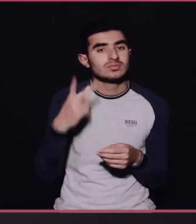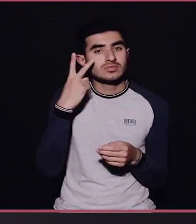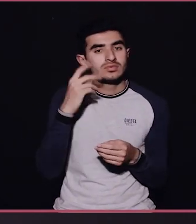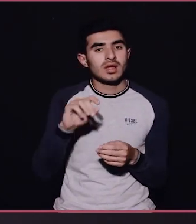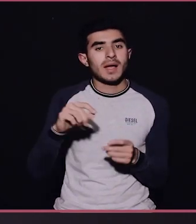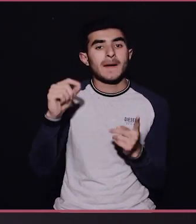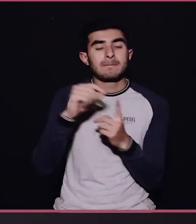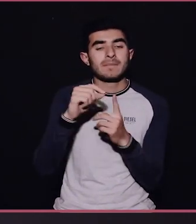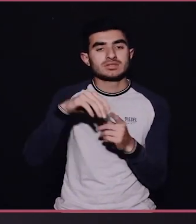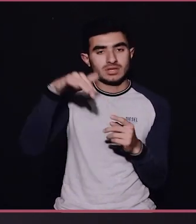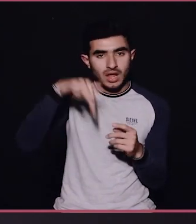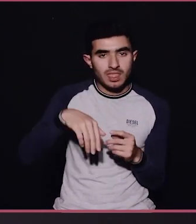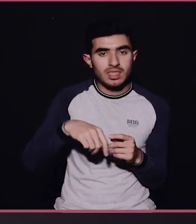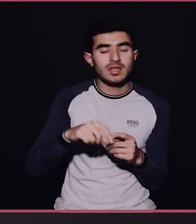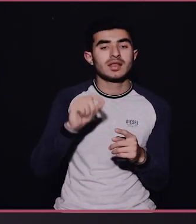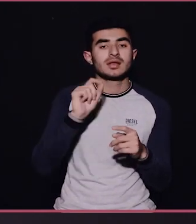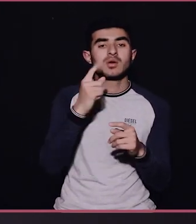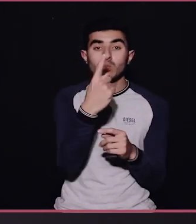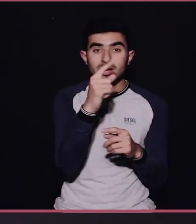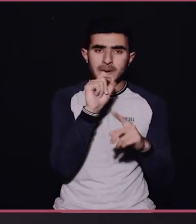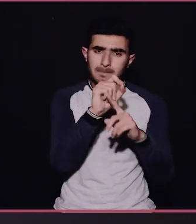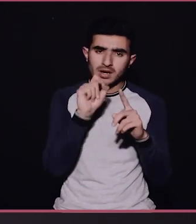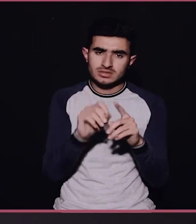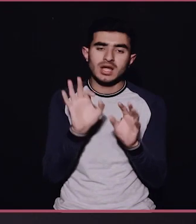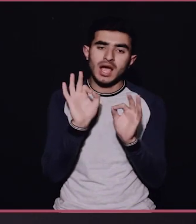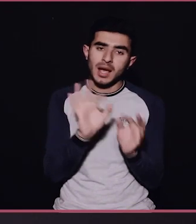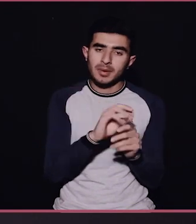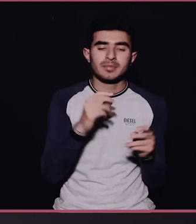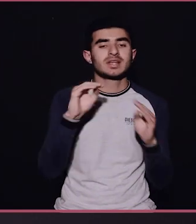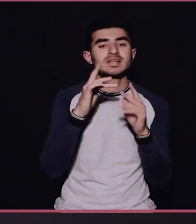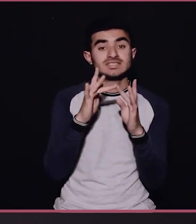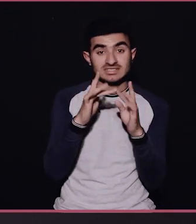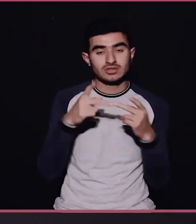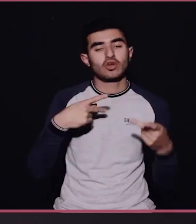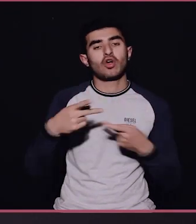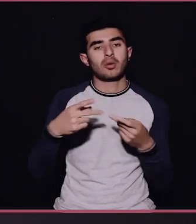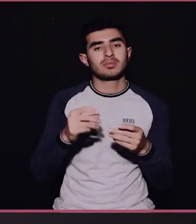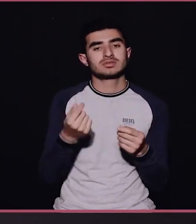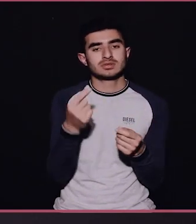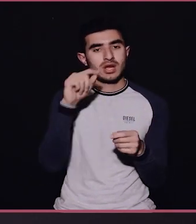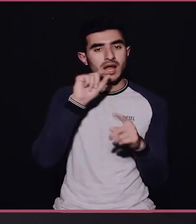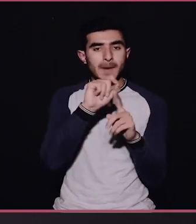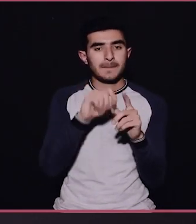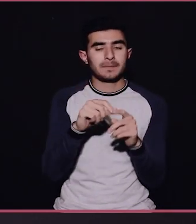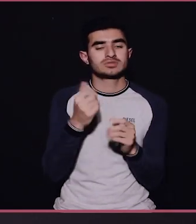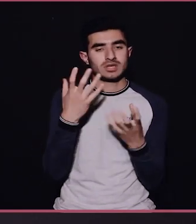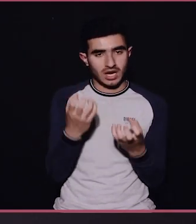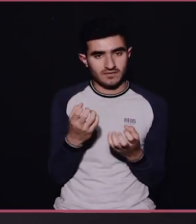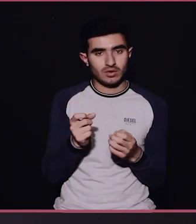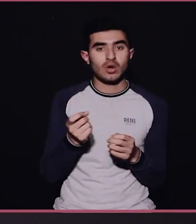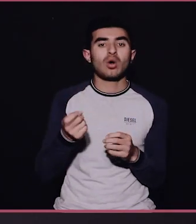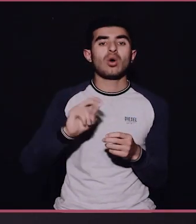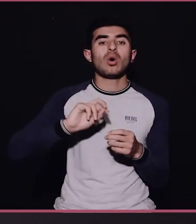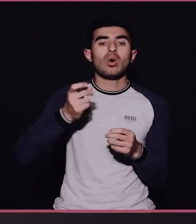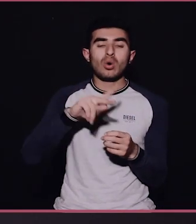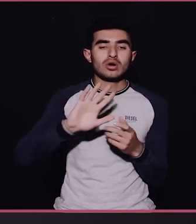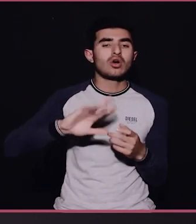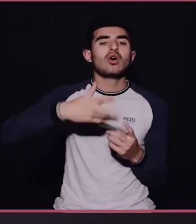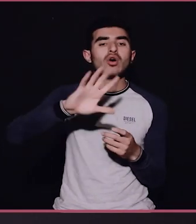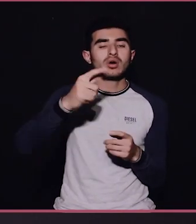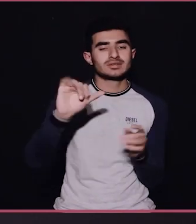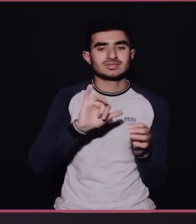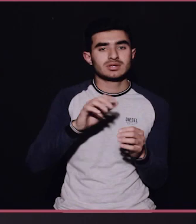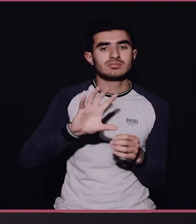ٹوٹل ریٹیل ایکٹیویٹی میں ای کامرس ایکٹیویٹی کا شیئر صرف 1% ہے. فار کمپیریزن گلوبل ریٹیل ایکٹیویٹی میں ای کامرس کا شیئر اٹس